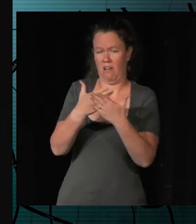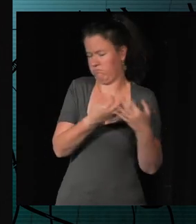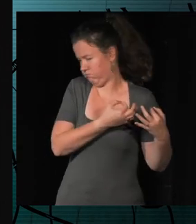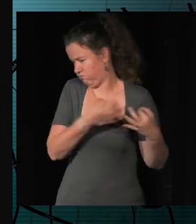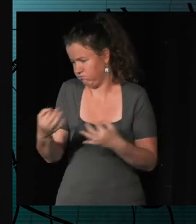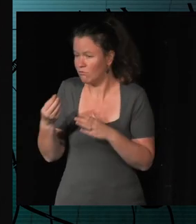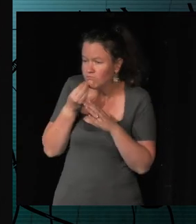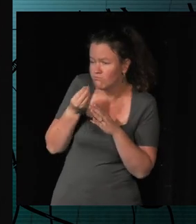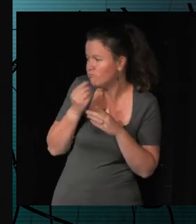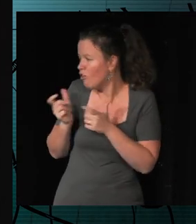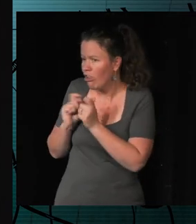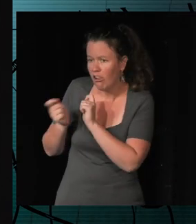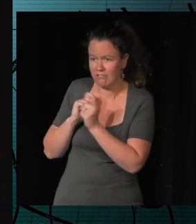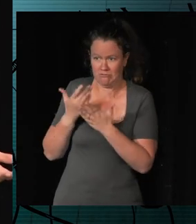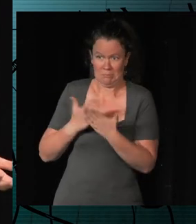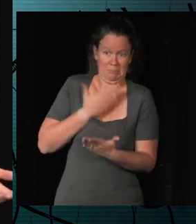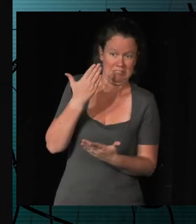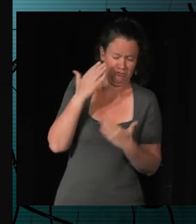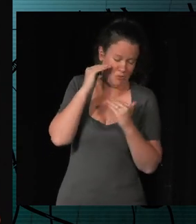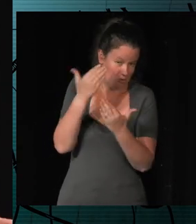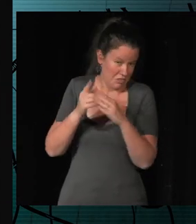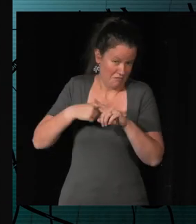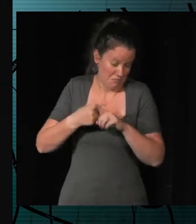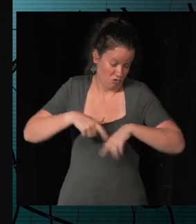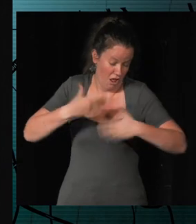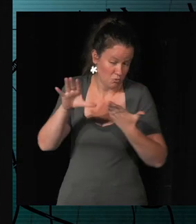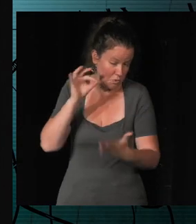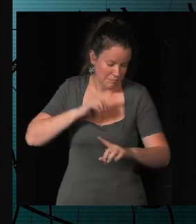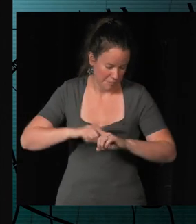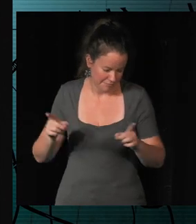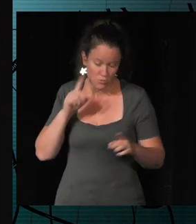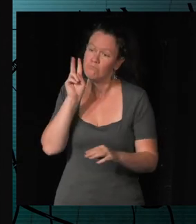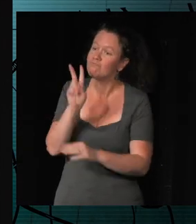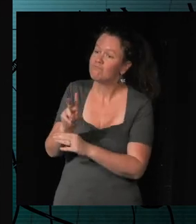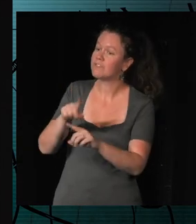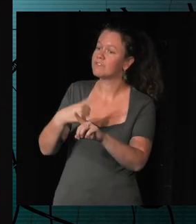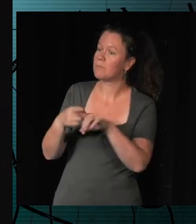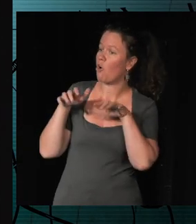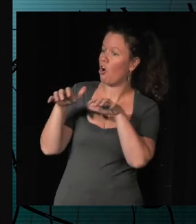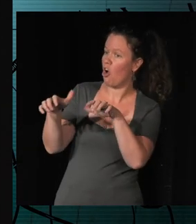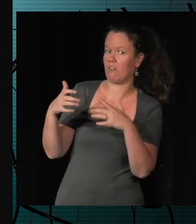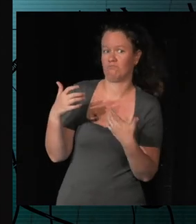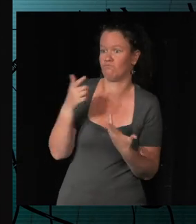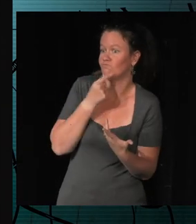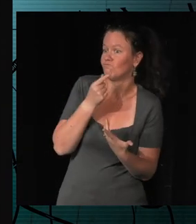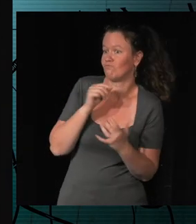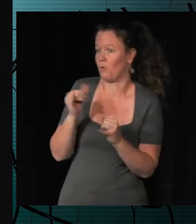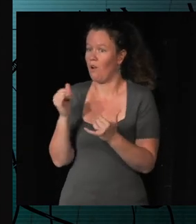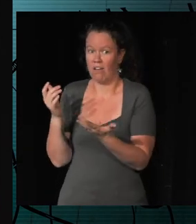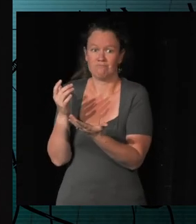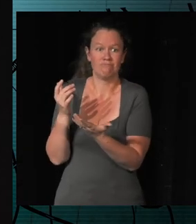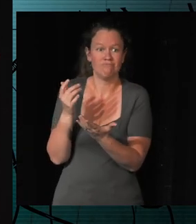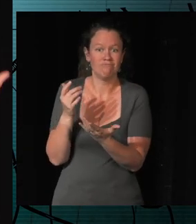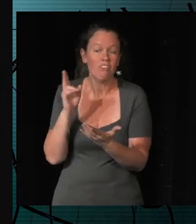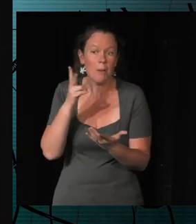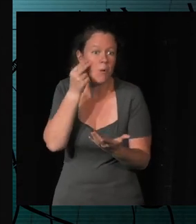euh et je me souviens que bah je l'ai juste vu comme un film d'horreur qui m'a fait peur et que j'ai trouvé cool et il m'a fallu des années avant de comprendre toute